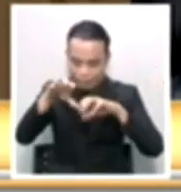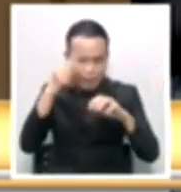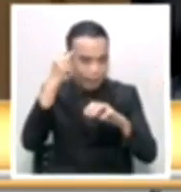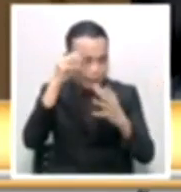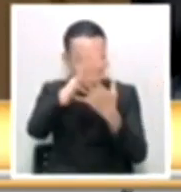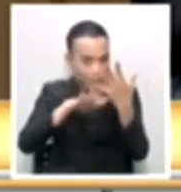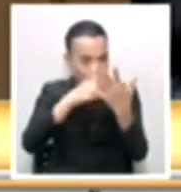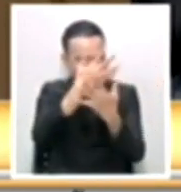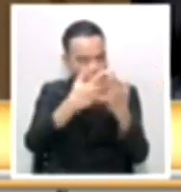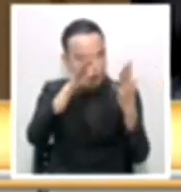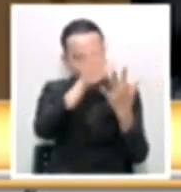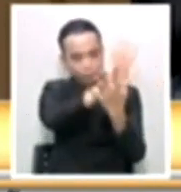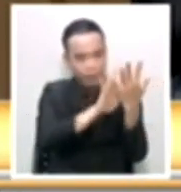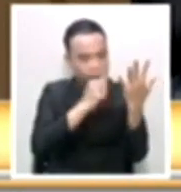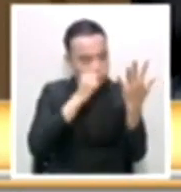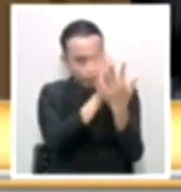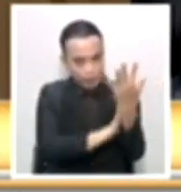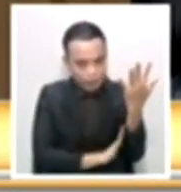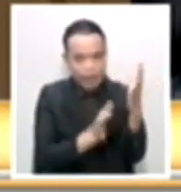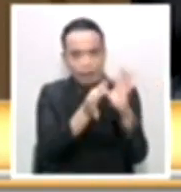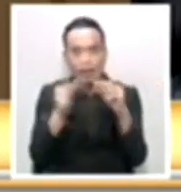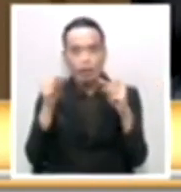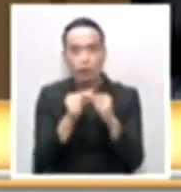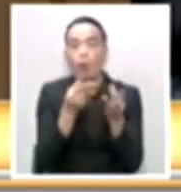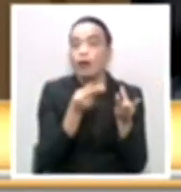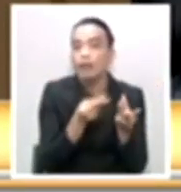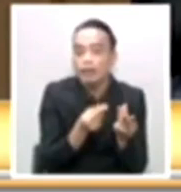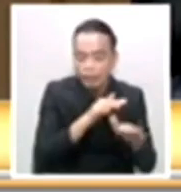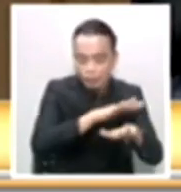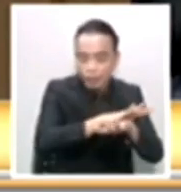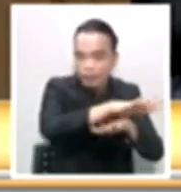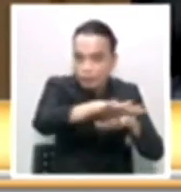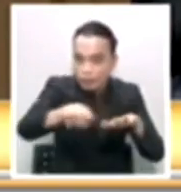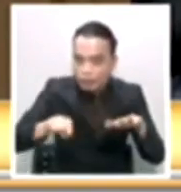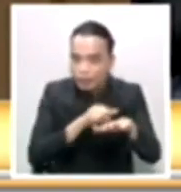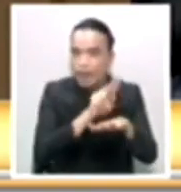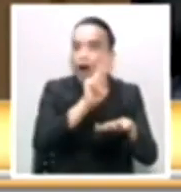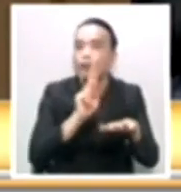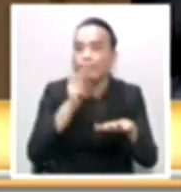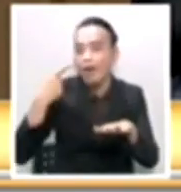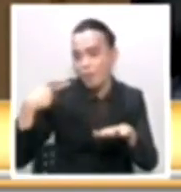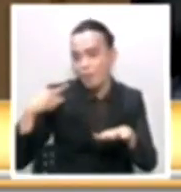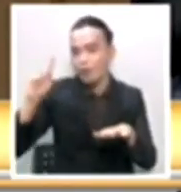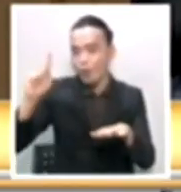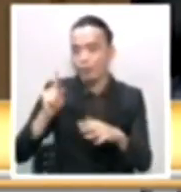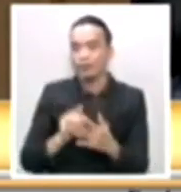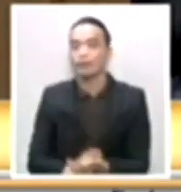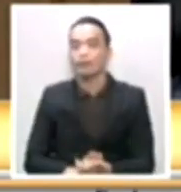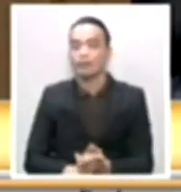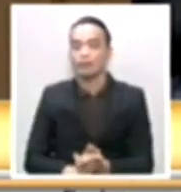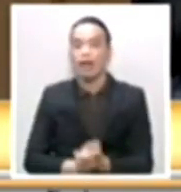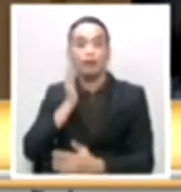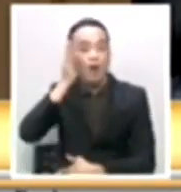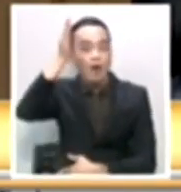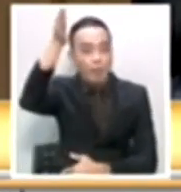เป็นผังแผนผังการใช้ประโยชน์พื้นที่นะครับในการดำเนินการขั้นต่อไปนั้นจะต้อง